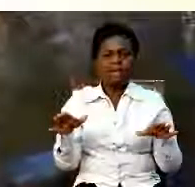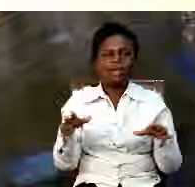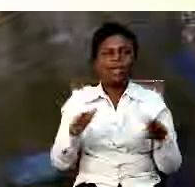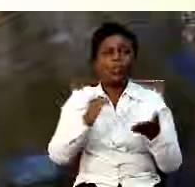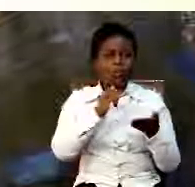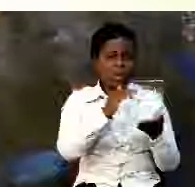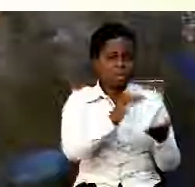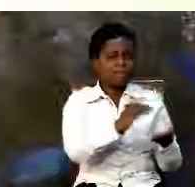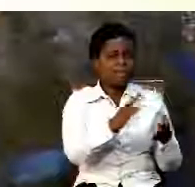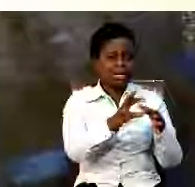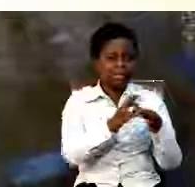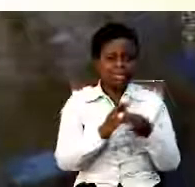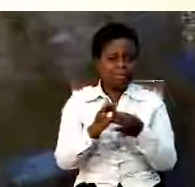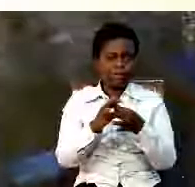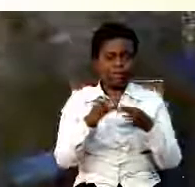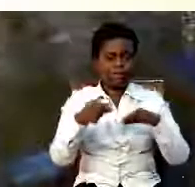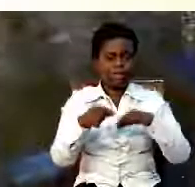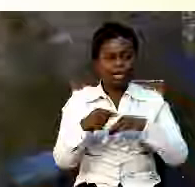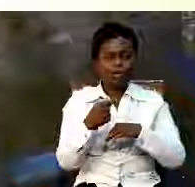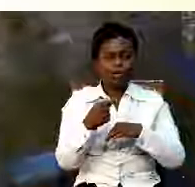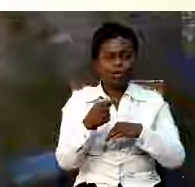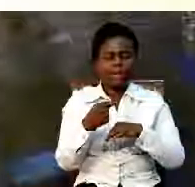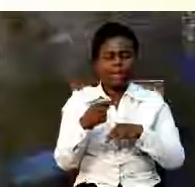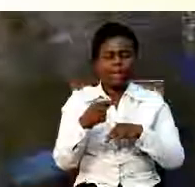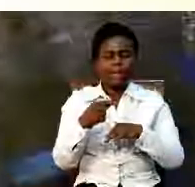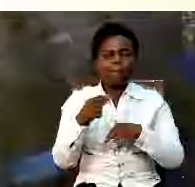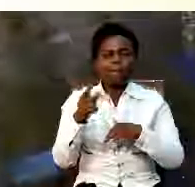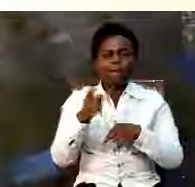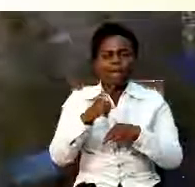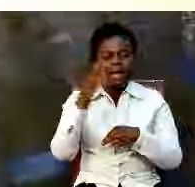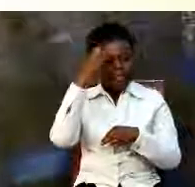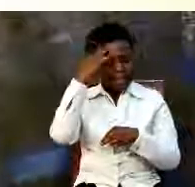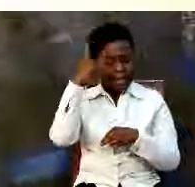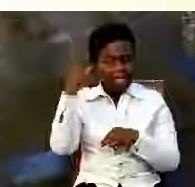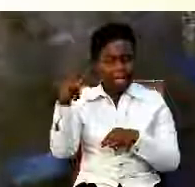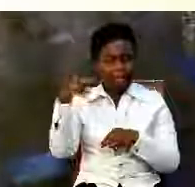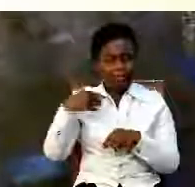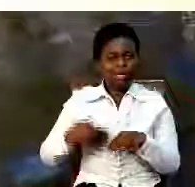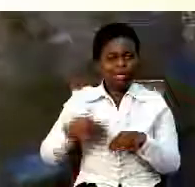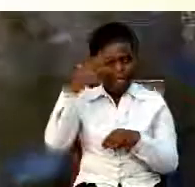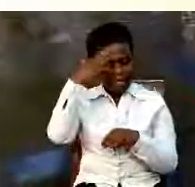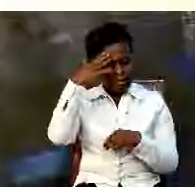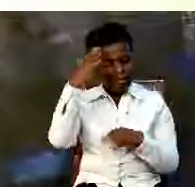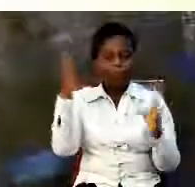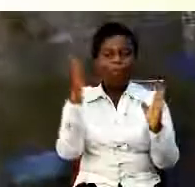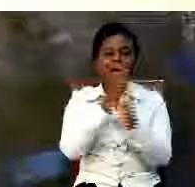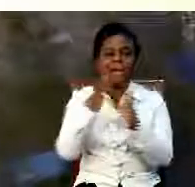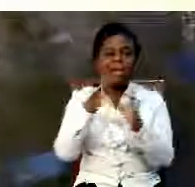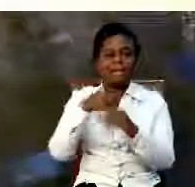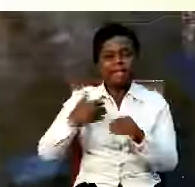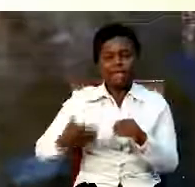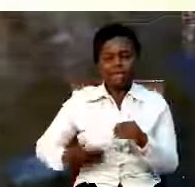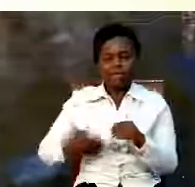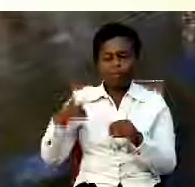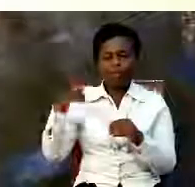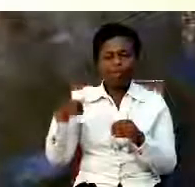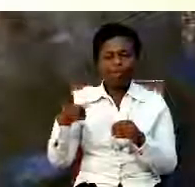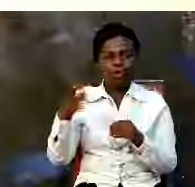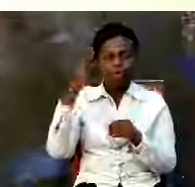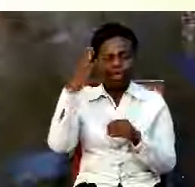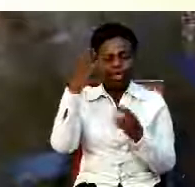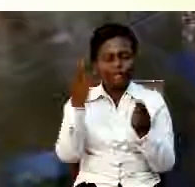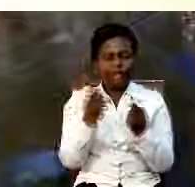kuwekeza katika mahusiano ya ndoa. Yeye anajua, inawezekana tusijue kwa namna gani. Hali ya mwanamke huyo inafanana ile ya mwanamume mwenye